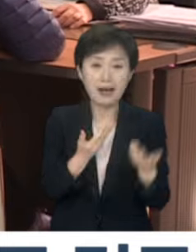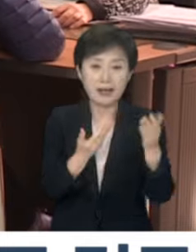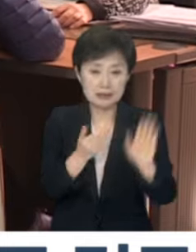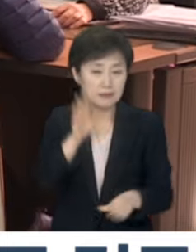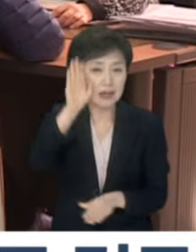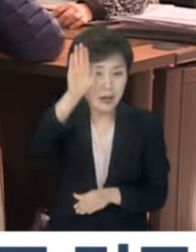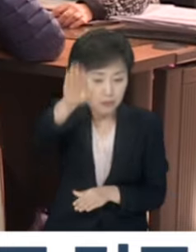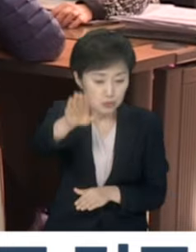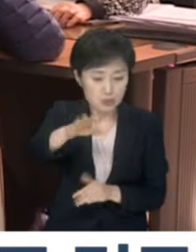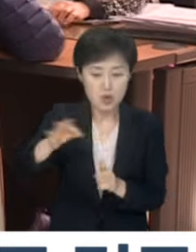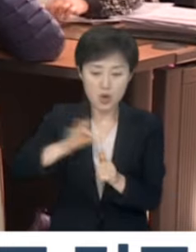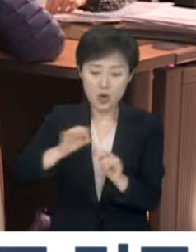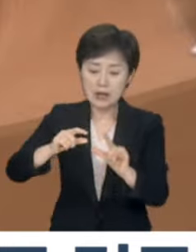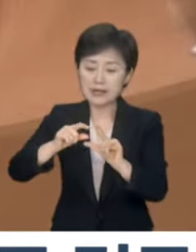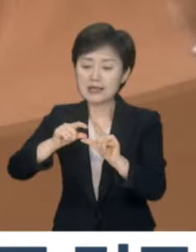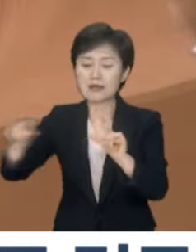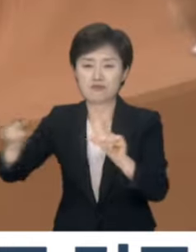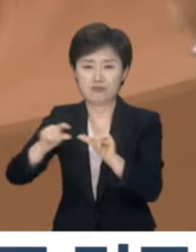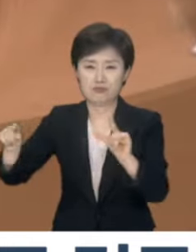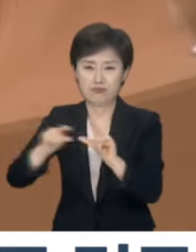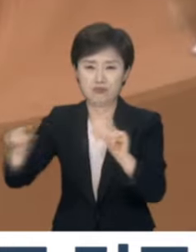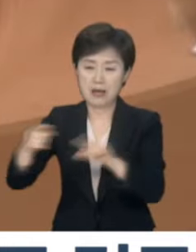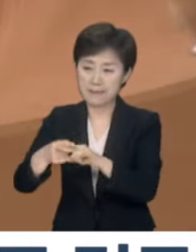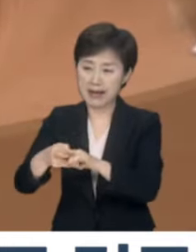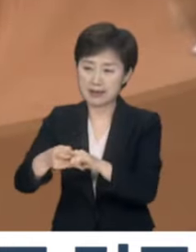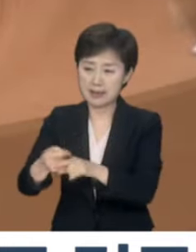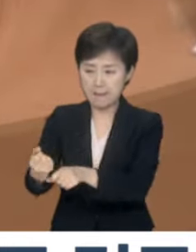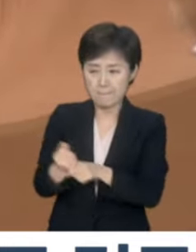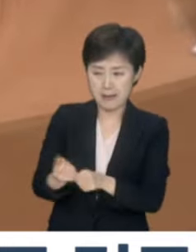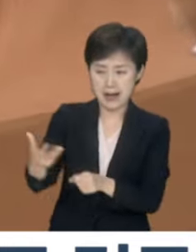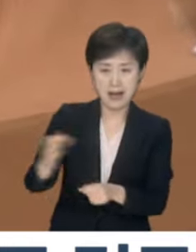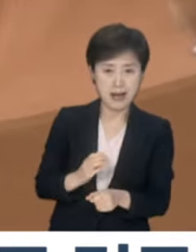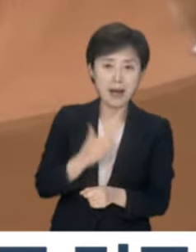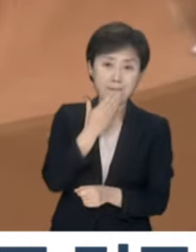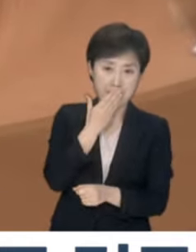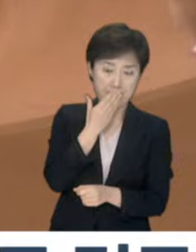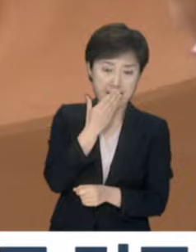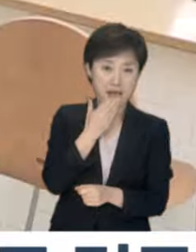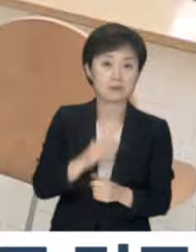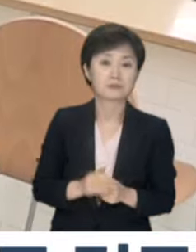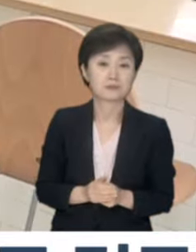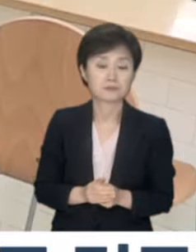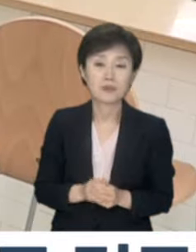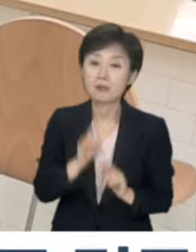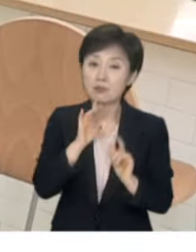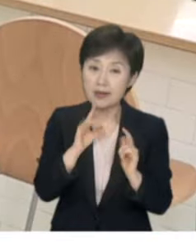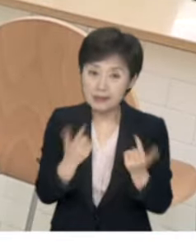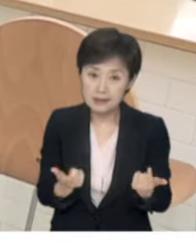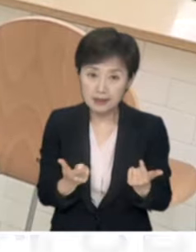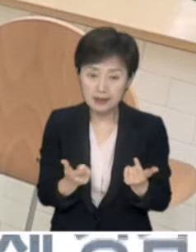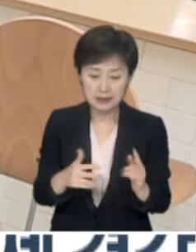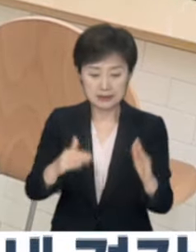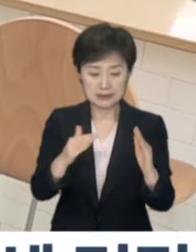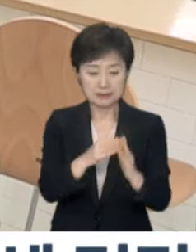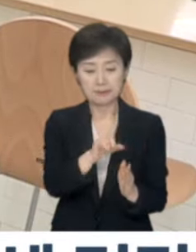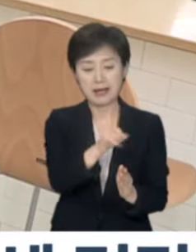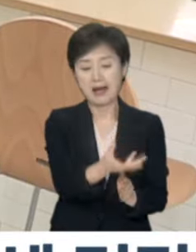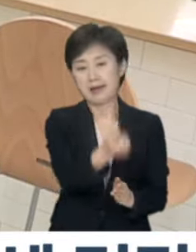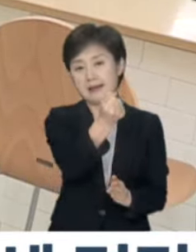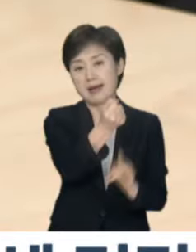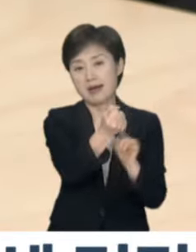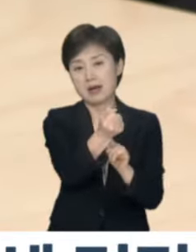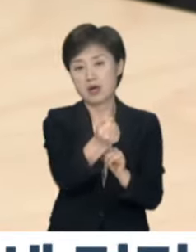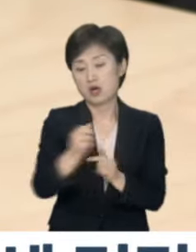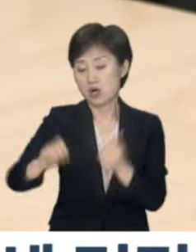앞으로는 급여 일부라도 조기 수령할 수 있도록 제도 개선을 검토합니다 이밖에 1주택 이하 기초연금